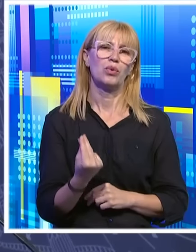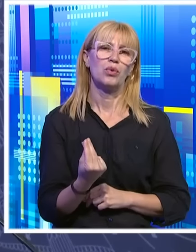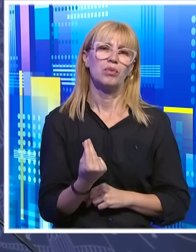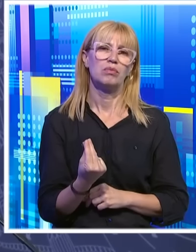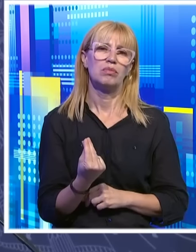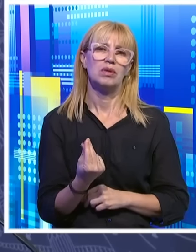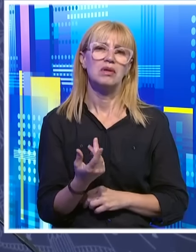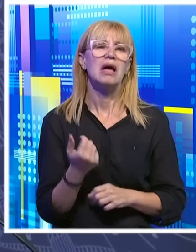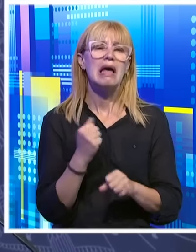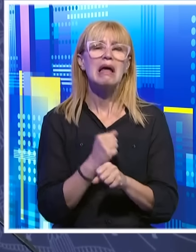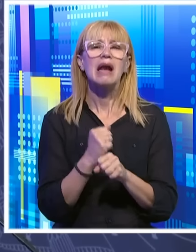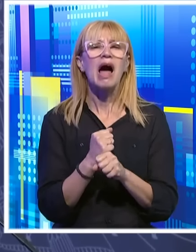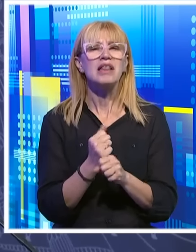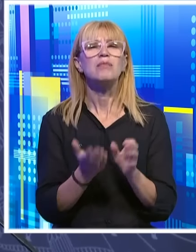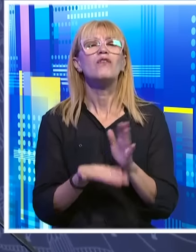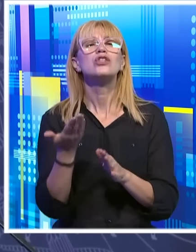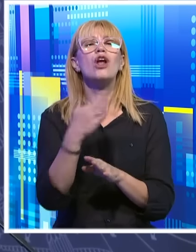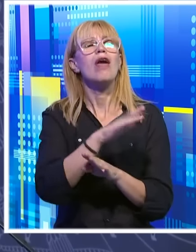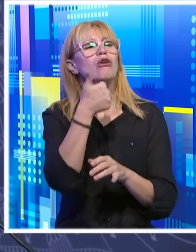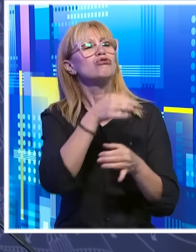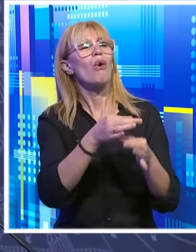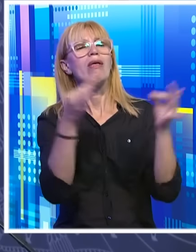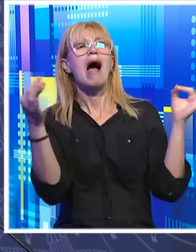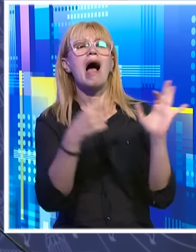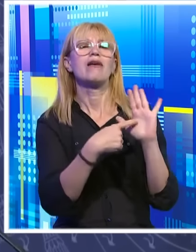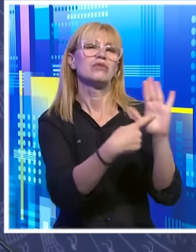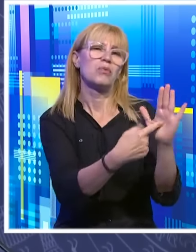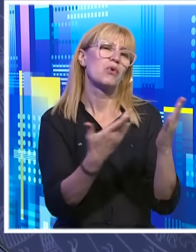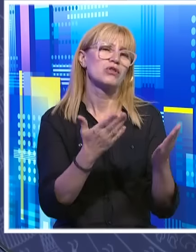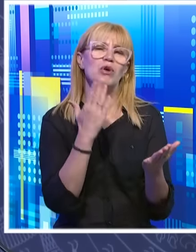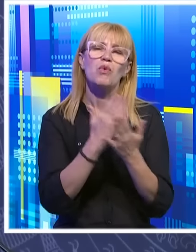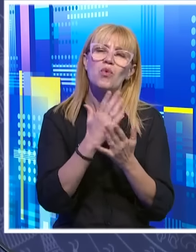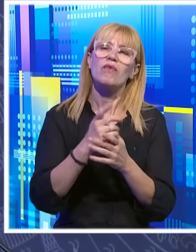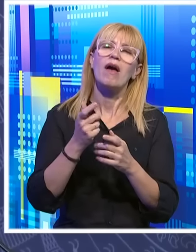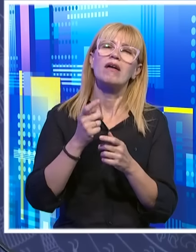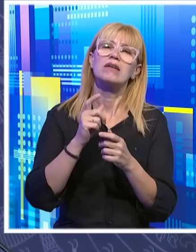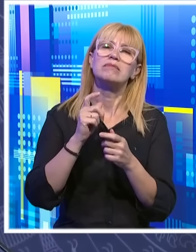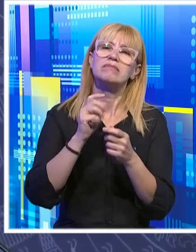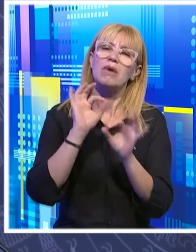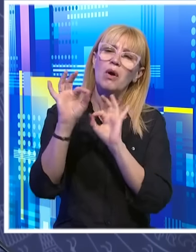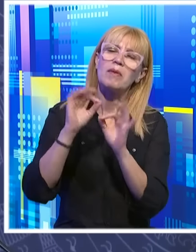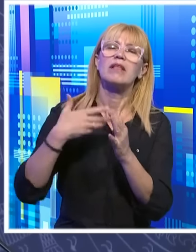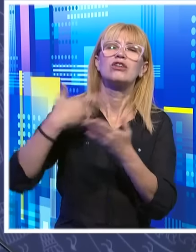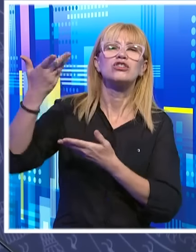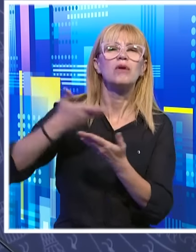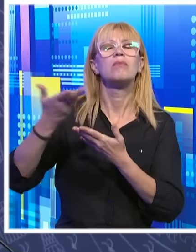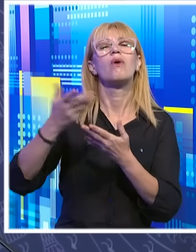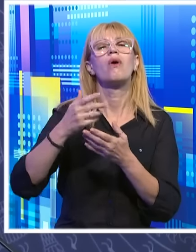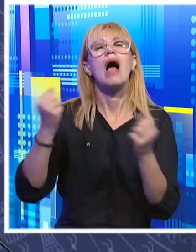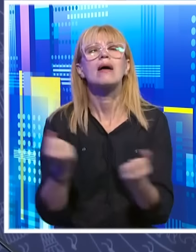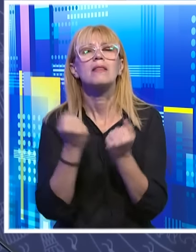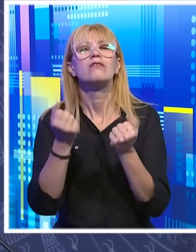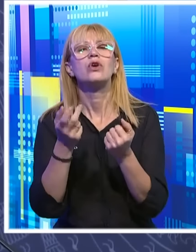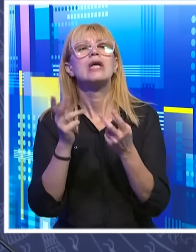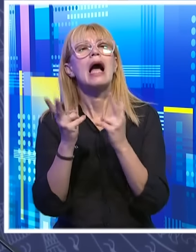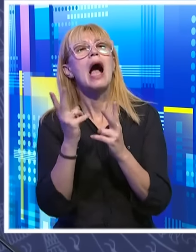radimo i više od onoga što se vidi i uvek koordinišemo međusobne aktivnosti i gde ćemo da se pojavimo, na kom nivou